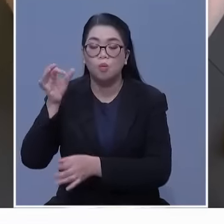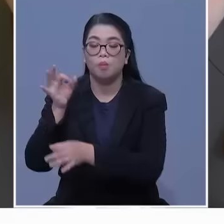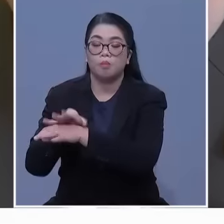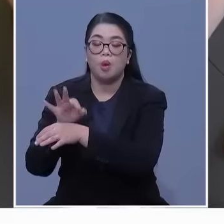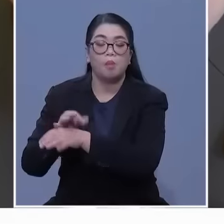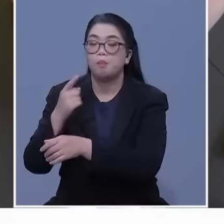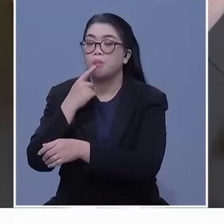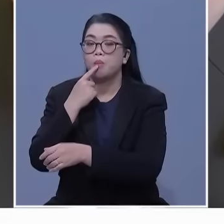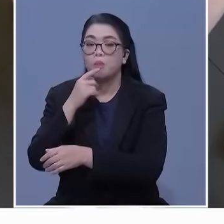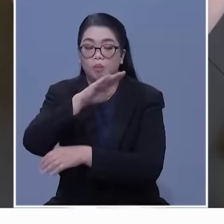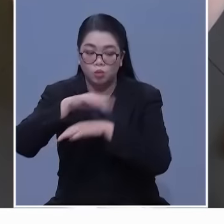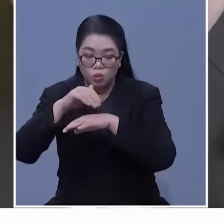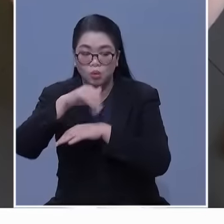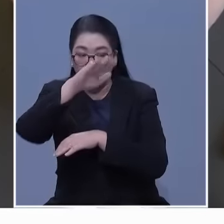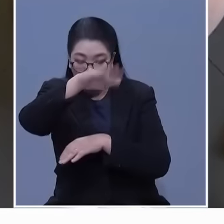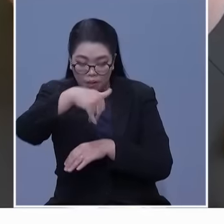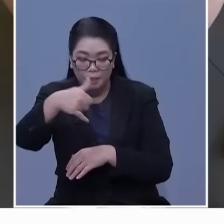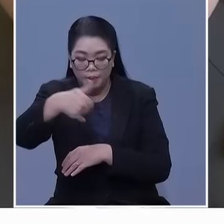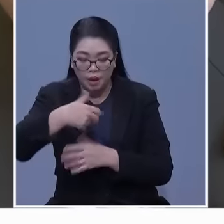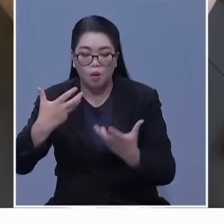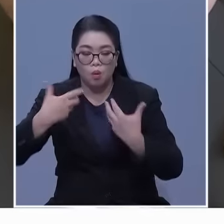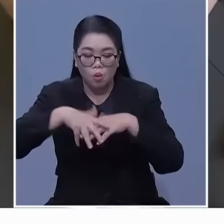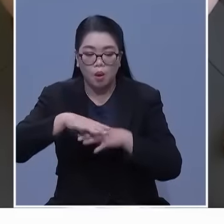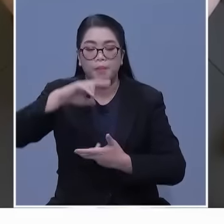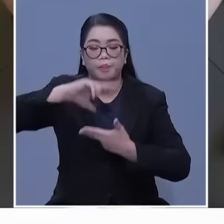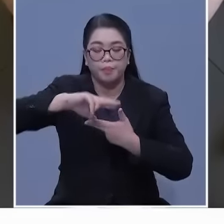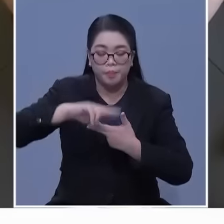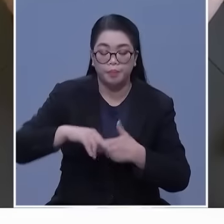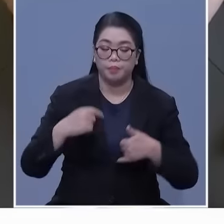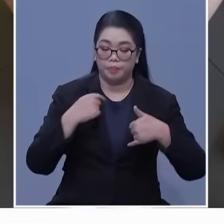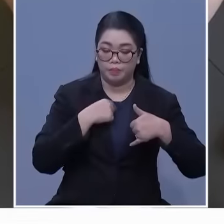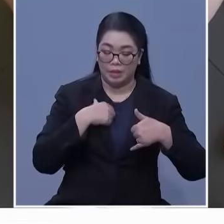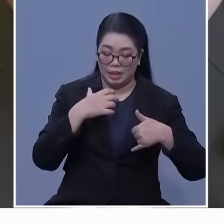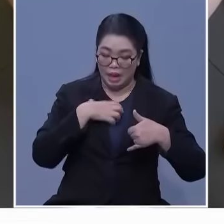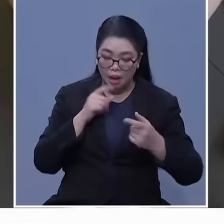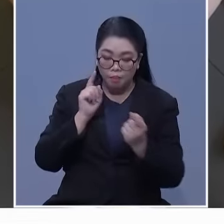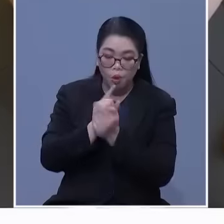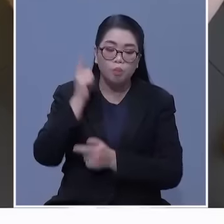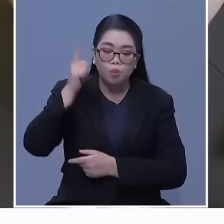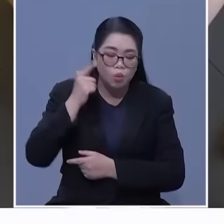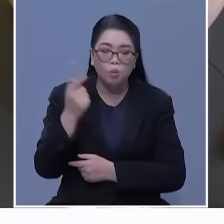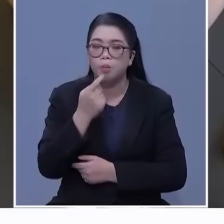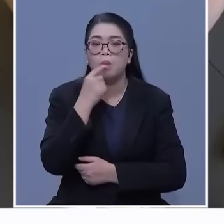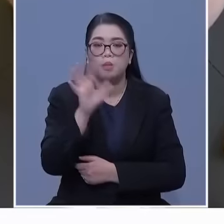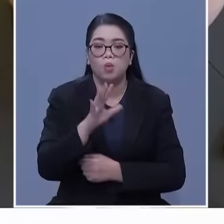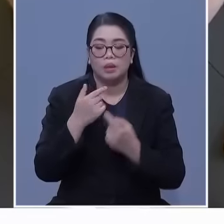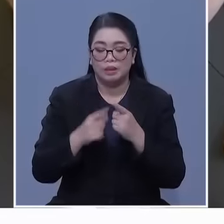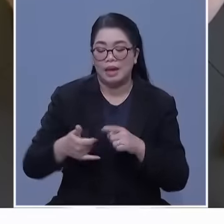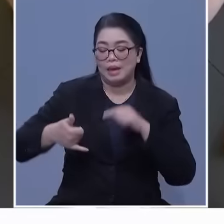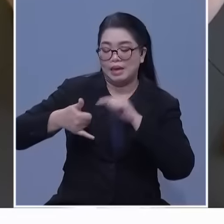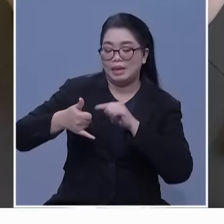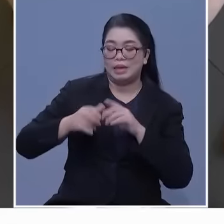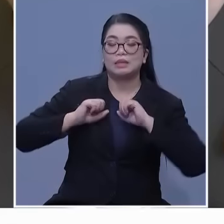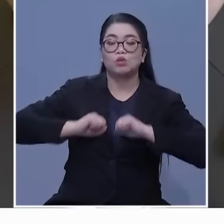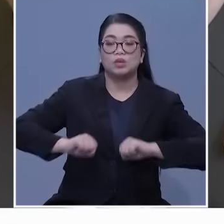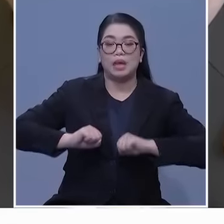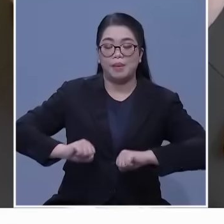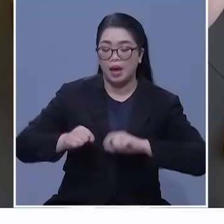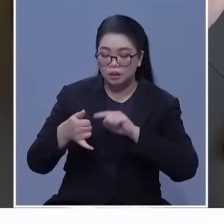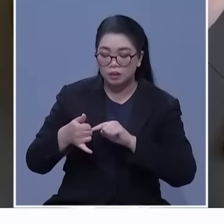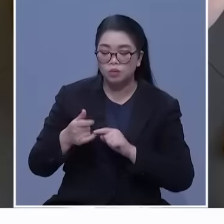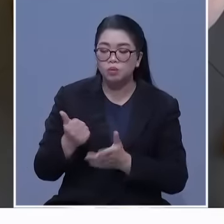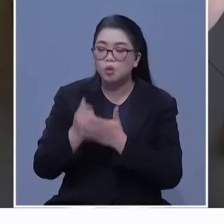ากว่าอยากจะชวนคุณวันมาเข้าพรร ค คุณวันเองก็ไม่ได้เอ่ยปากว่าอยากไปพบลุงป้อม แต่มีคุณสามารถเป็นมือประสานแบบนี้เหรอ